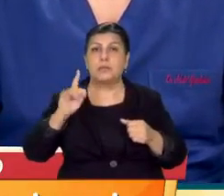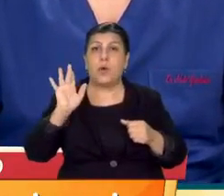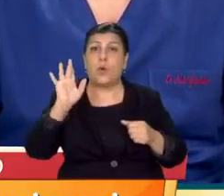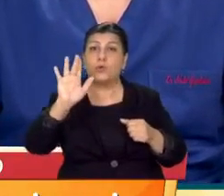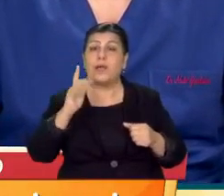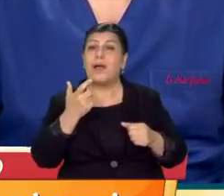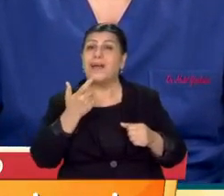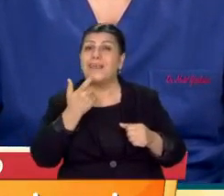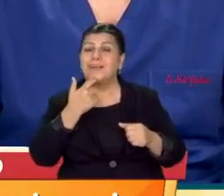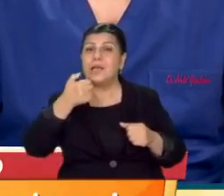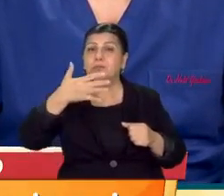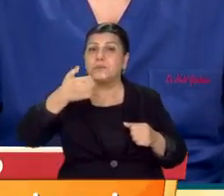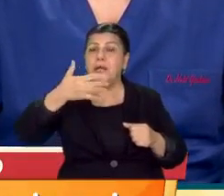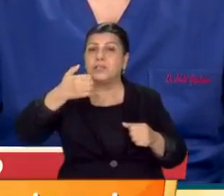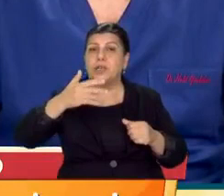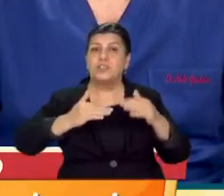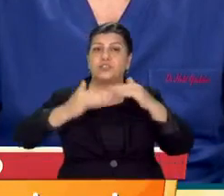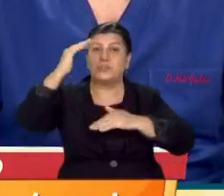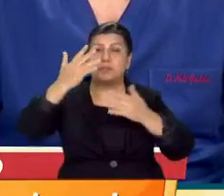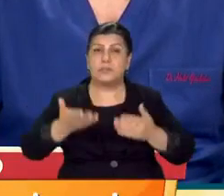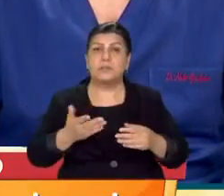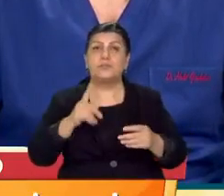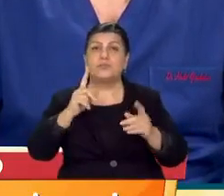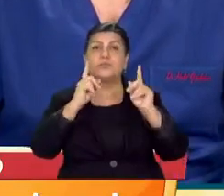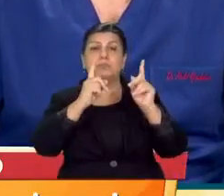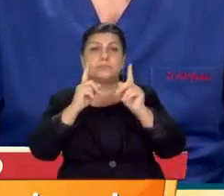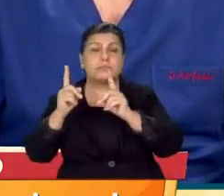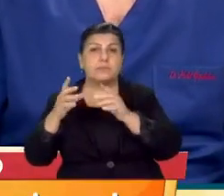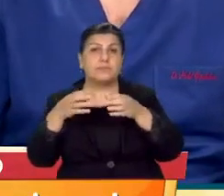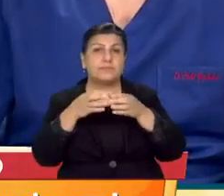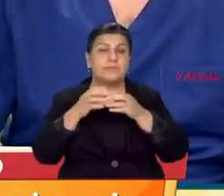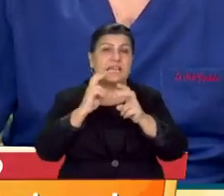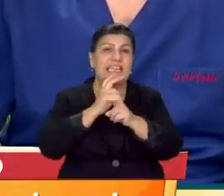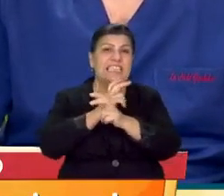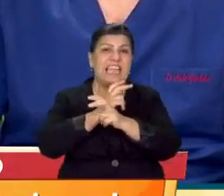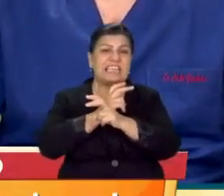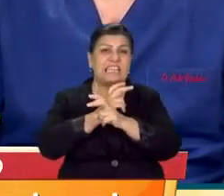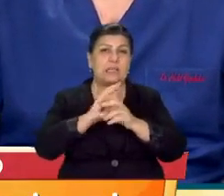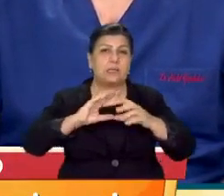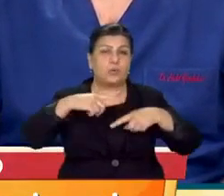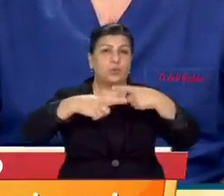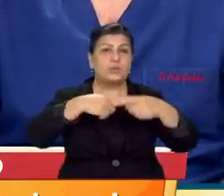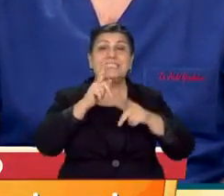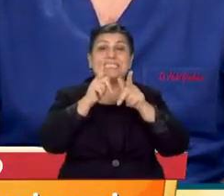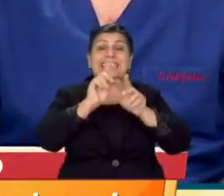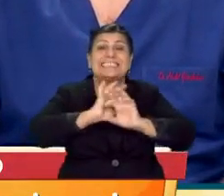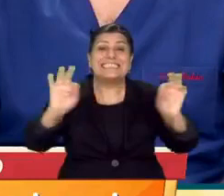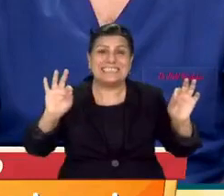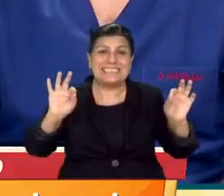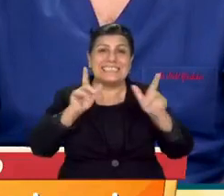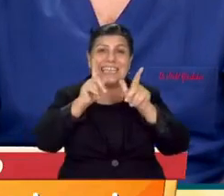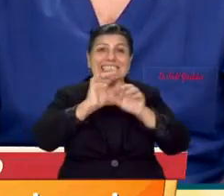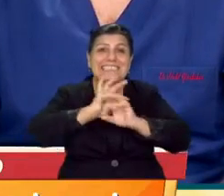çıktı şimdi bu jenerasyonlar test Siz kuşakla başlıyor bu sessiz kuşak